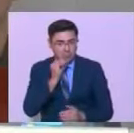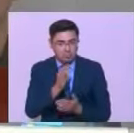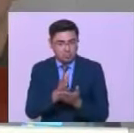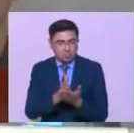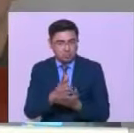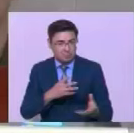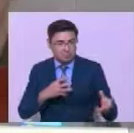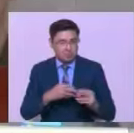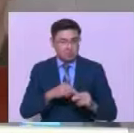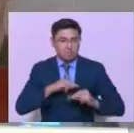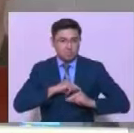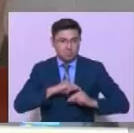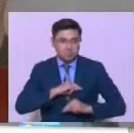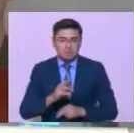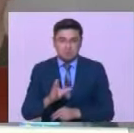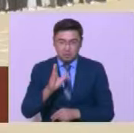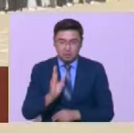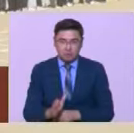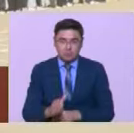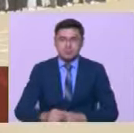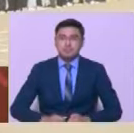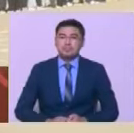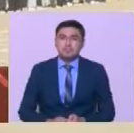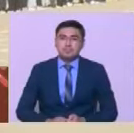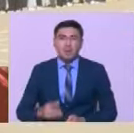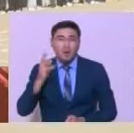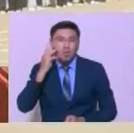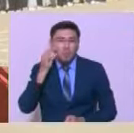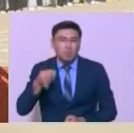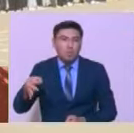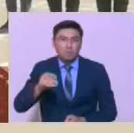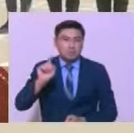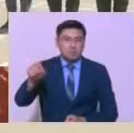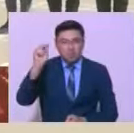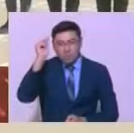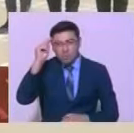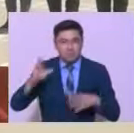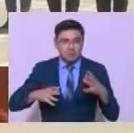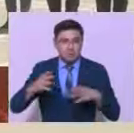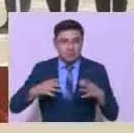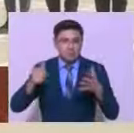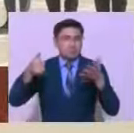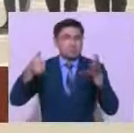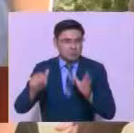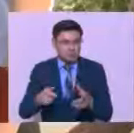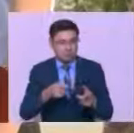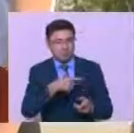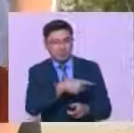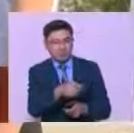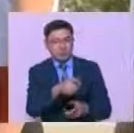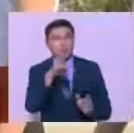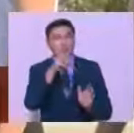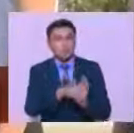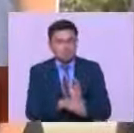боламыз. Оған сенімдімін. Алматы облысында оқу-жаттығу орталығына жарты жылға жолдама алған сарбаздың бірі